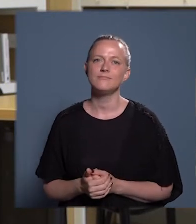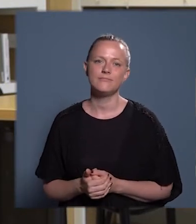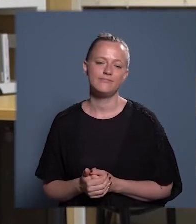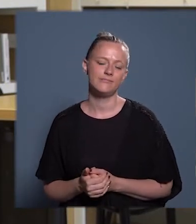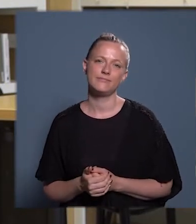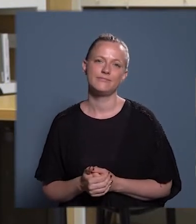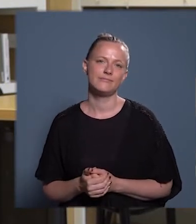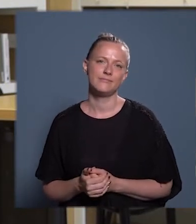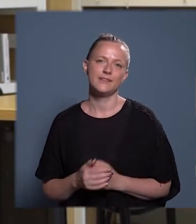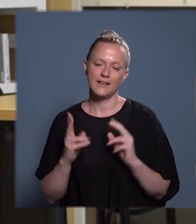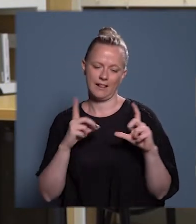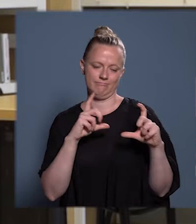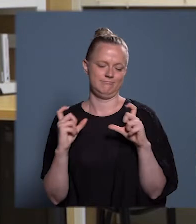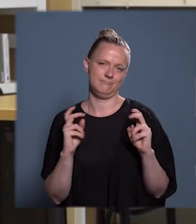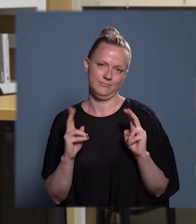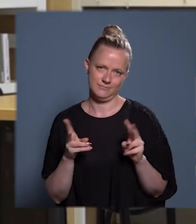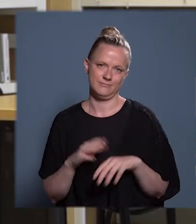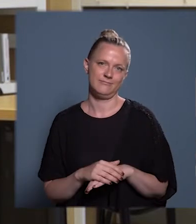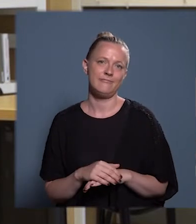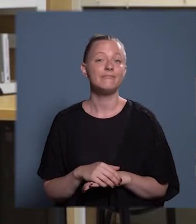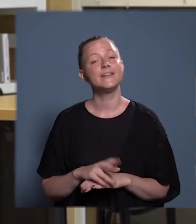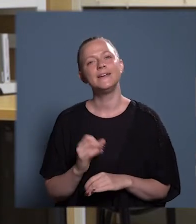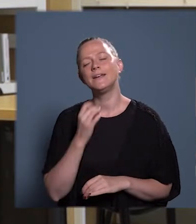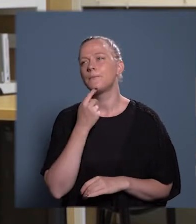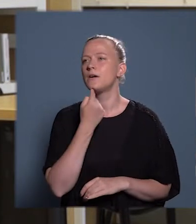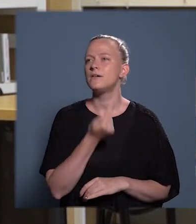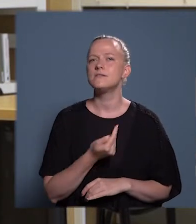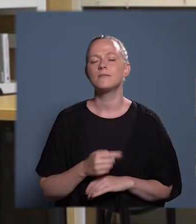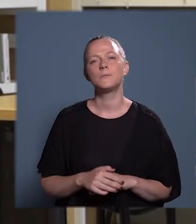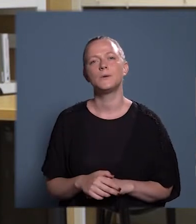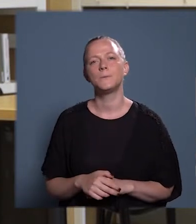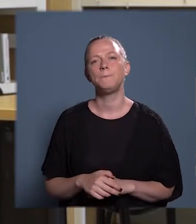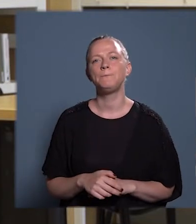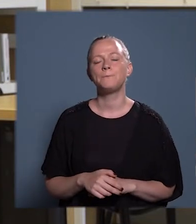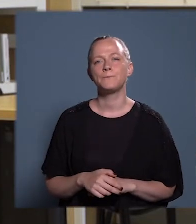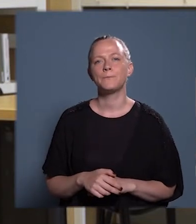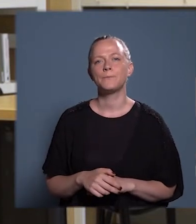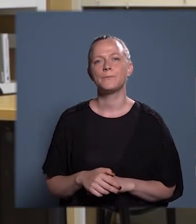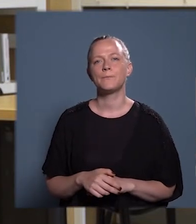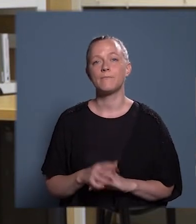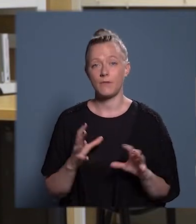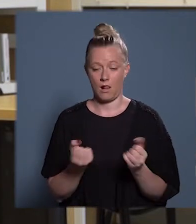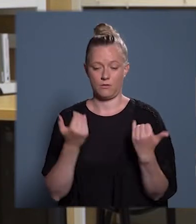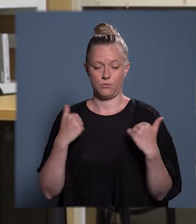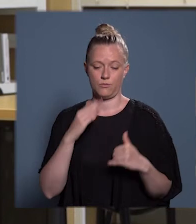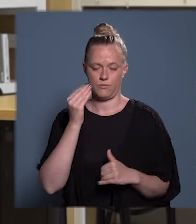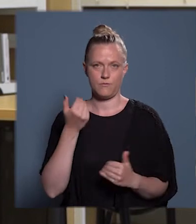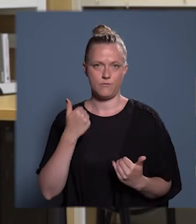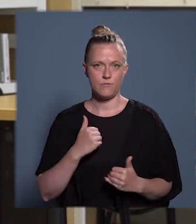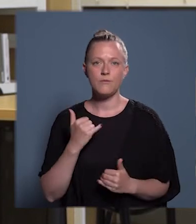lemaradjak róla. De nem, inkább azt tudnám mondani, hogy mivel alkotó ember vagyok,